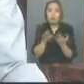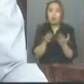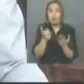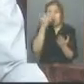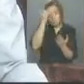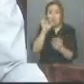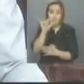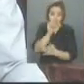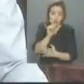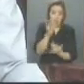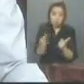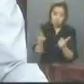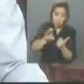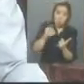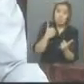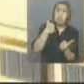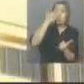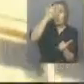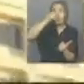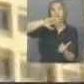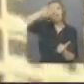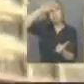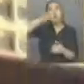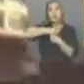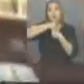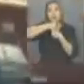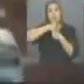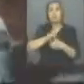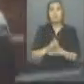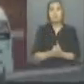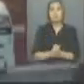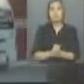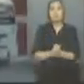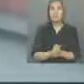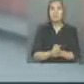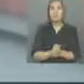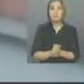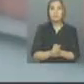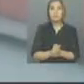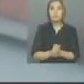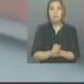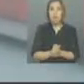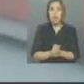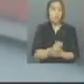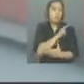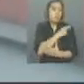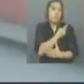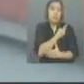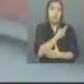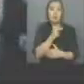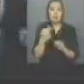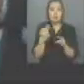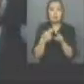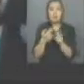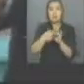เพ็ญกุศลหลังเสียชีวิตด้วยโรคชราเจ้าหน้าที่โรงพยาบาลเกษมราชศรีบุรินทร์อำเภอเมืองจังหวัดเชียงร